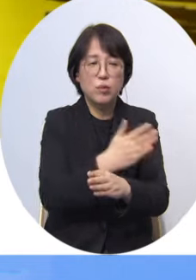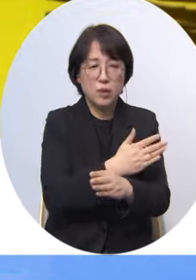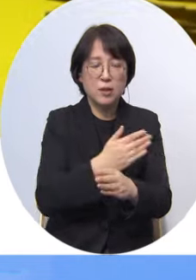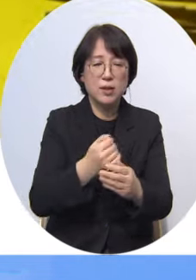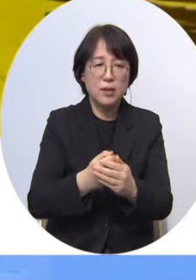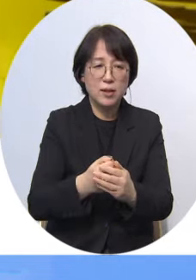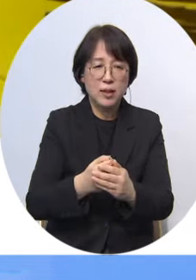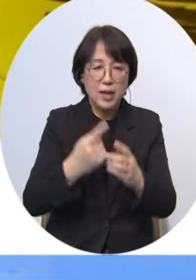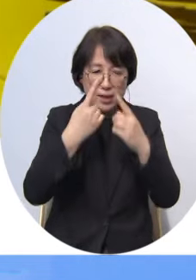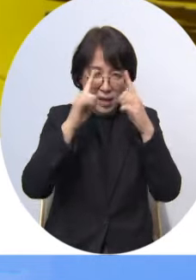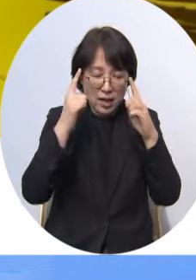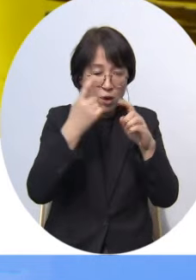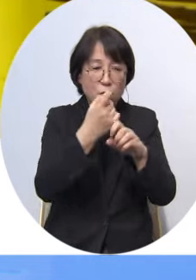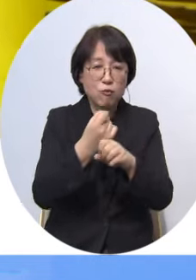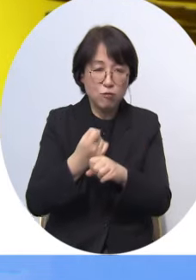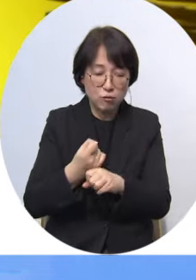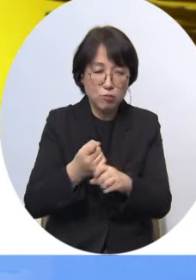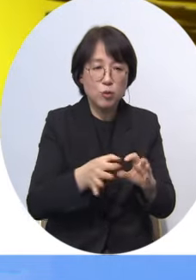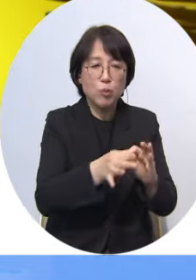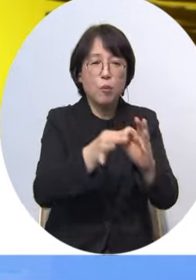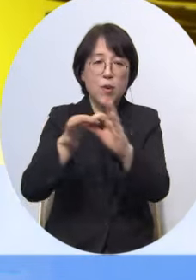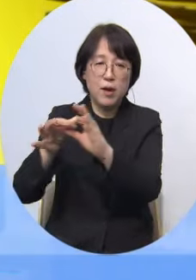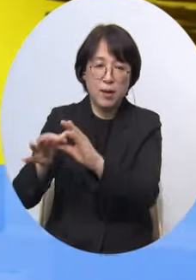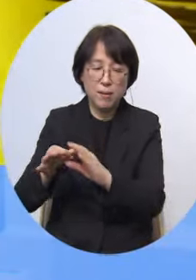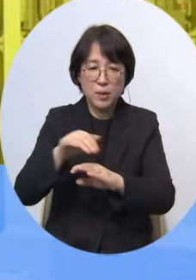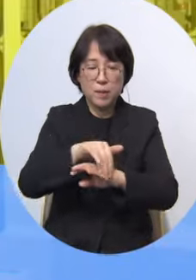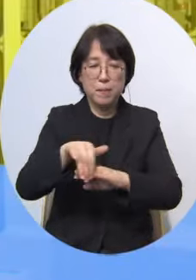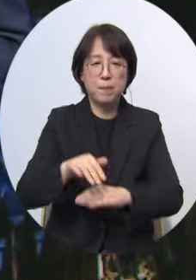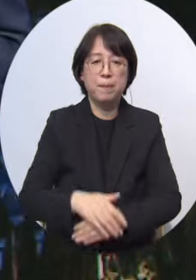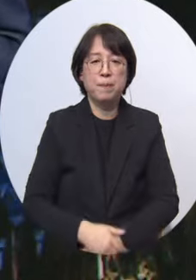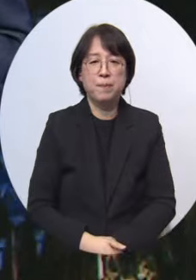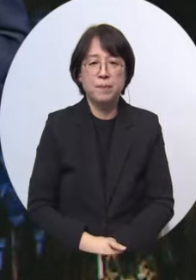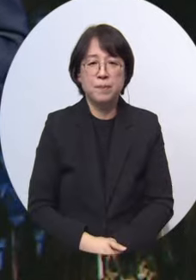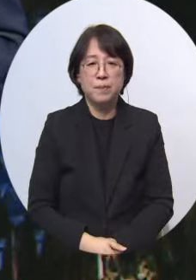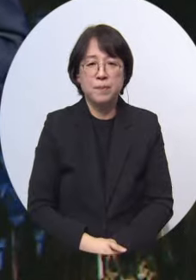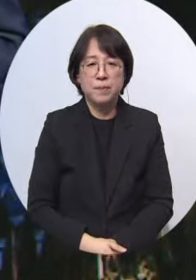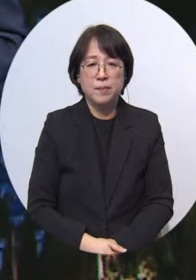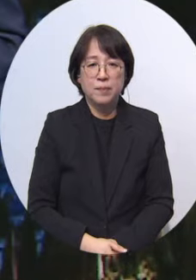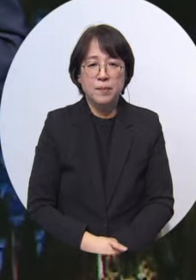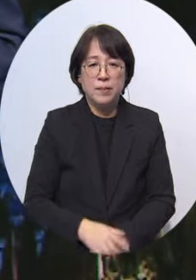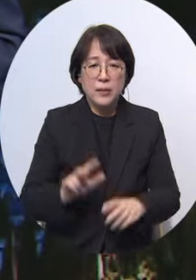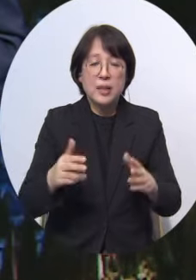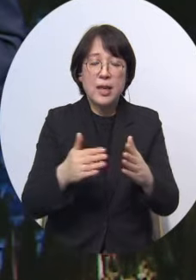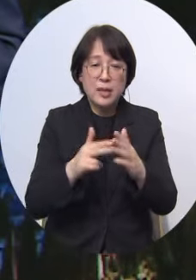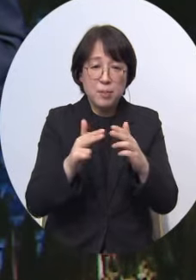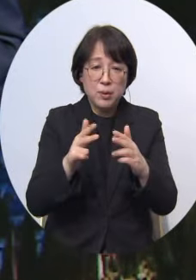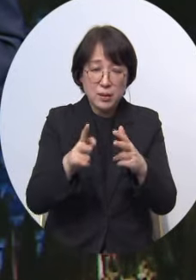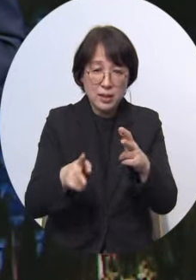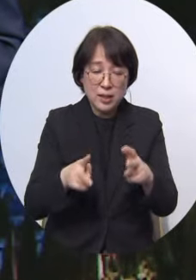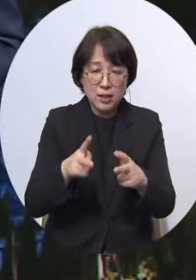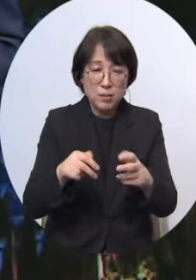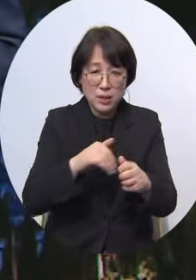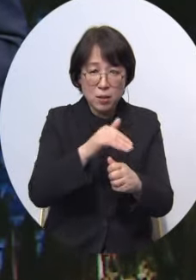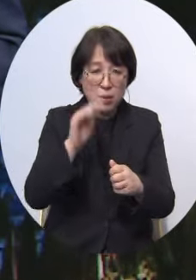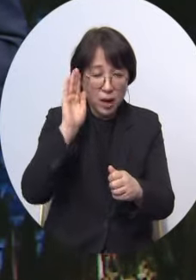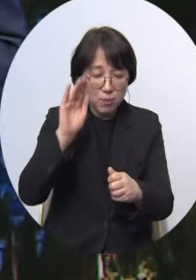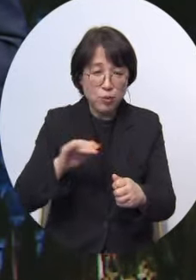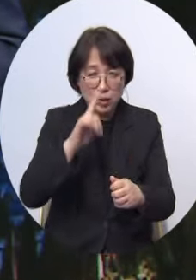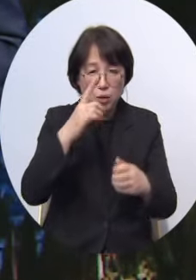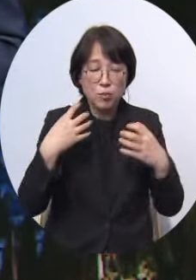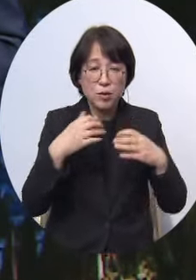대학과 연구기관 팹으로 통합 대상을 넓힐 계획입니다. 네, 지금까지 우리 반도체 산업의 현황과 앞으로 우리